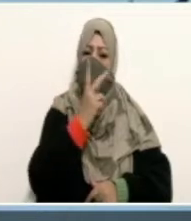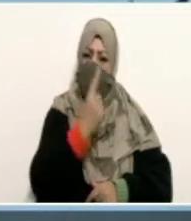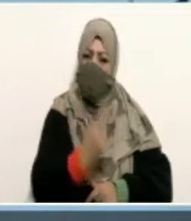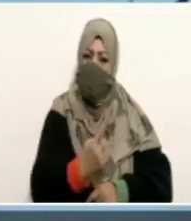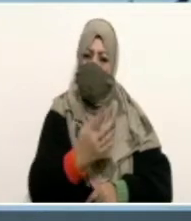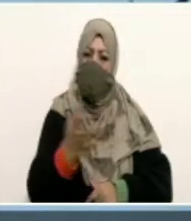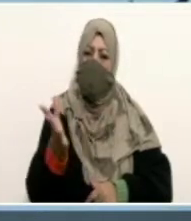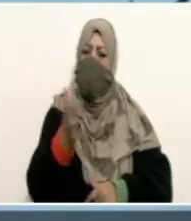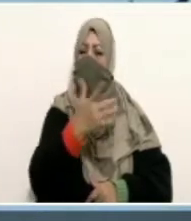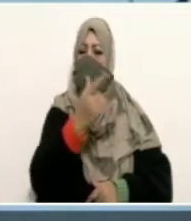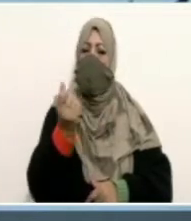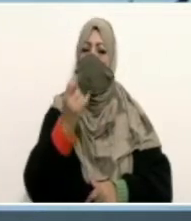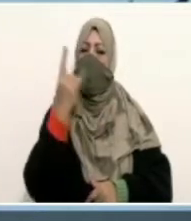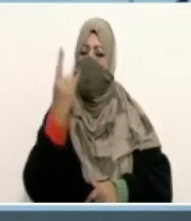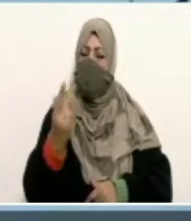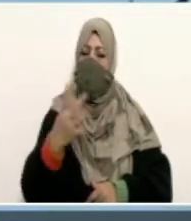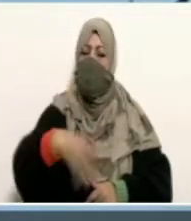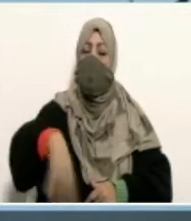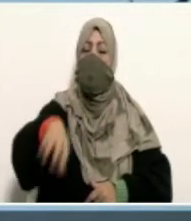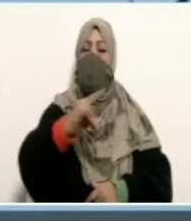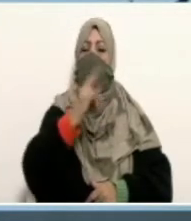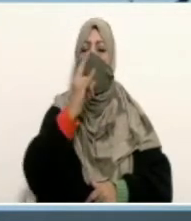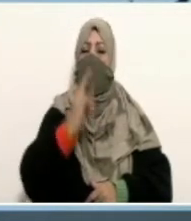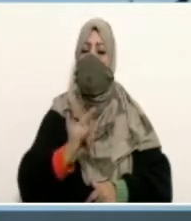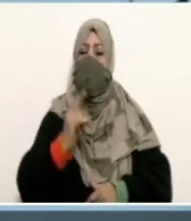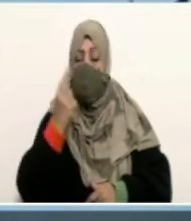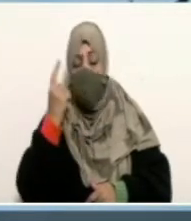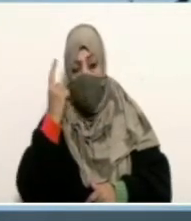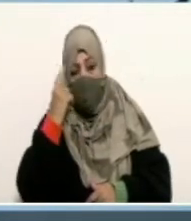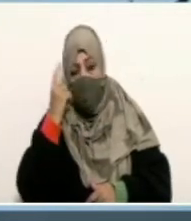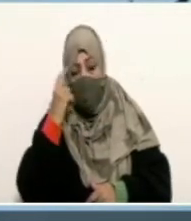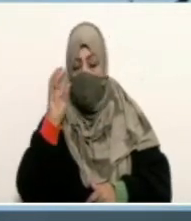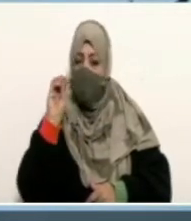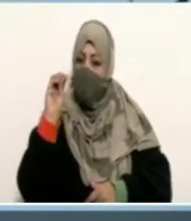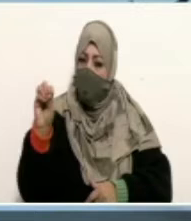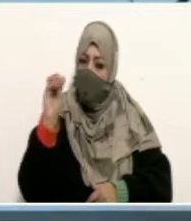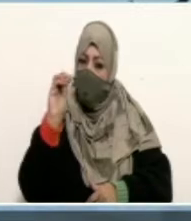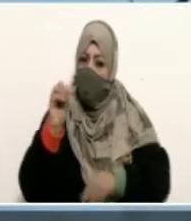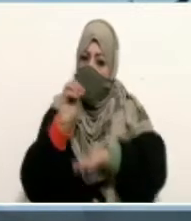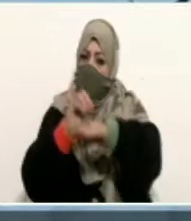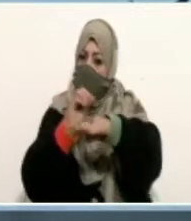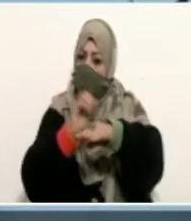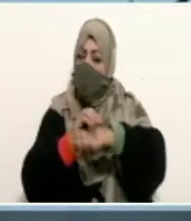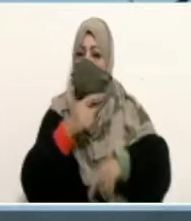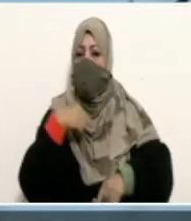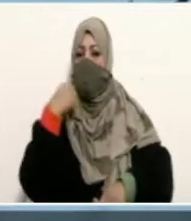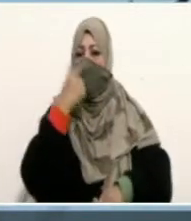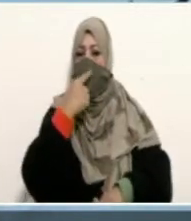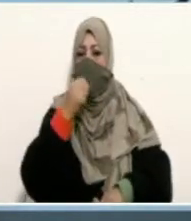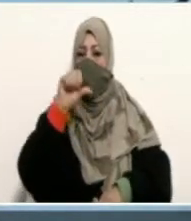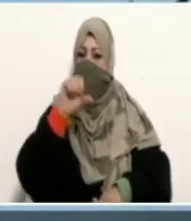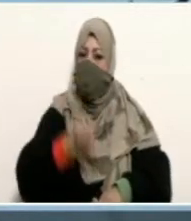له وينبهه على أن هذه كفارة يمين، مثلا 200 دينار فيها 5 كفارات مثلا،